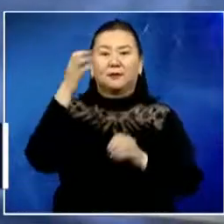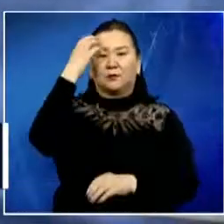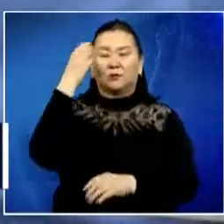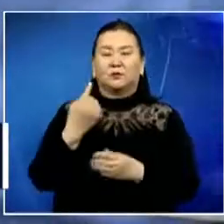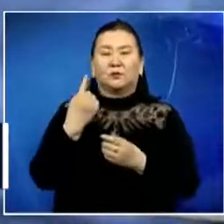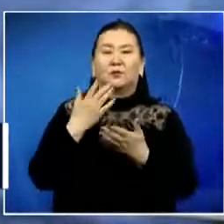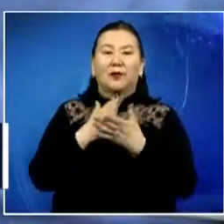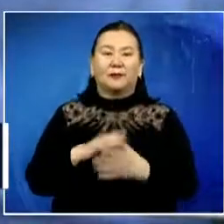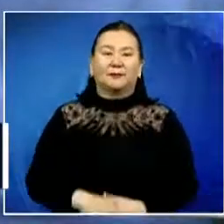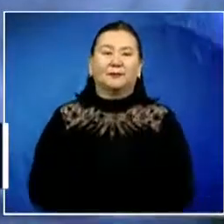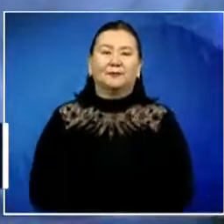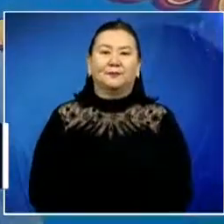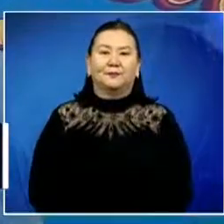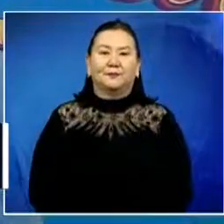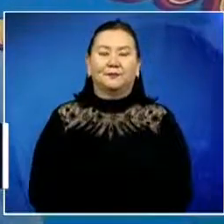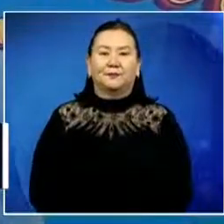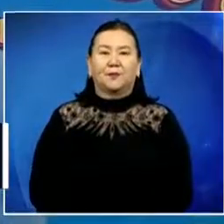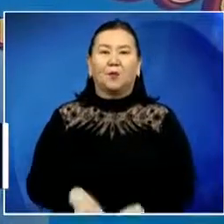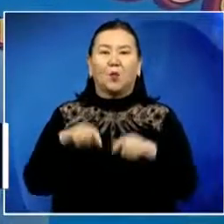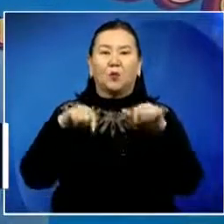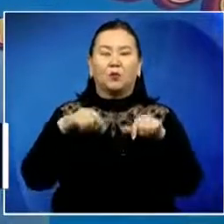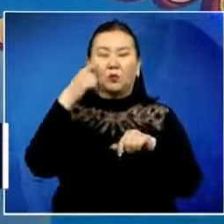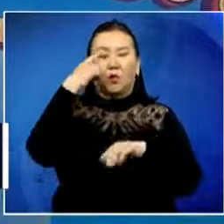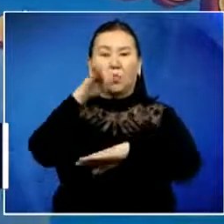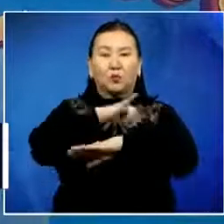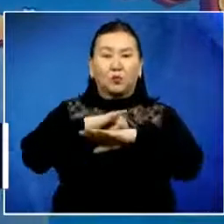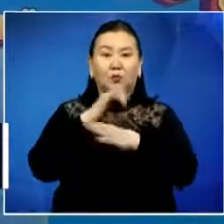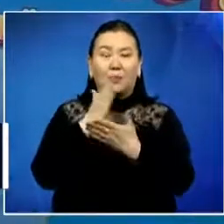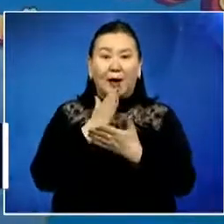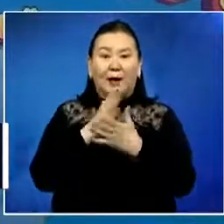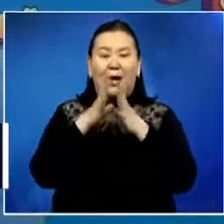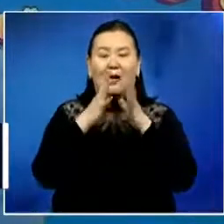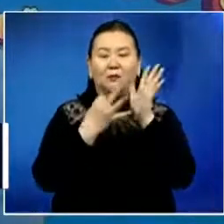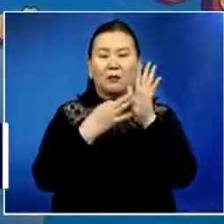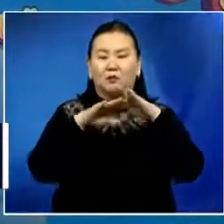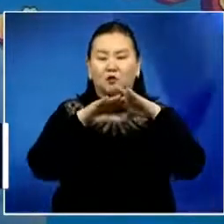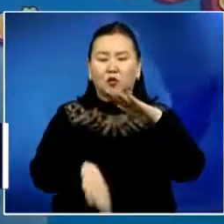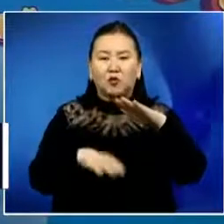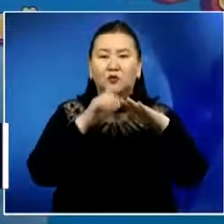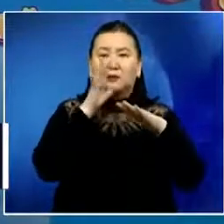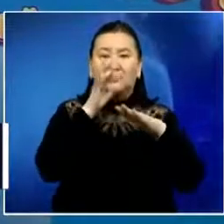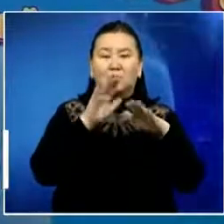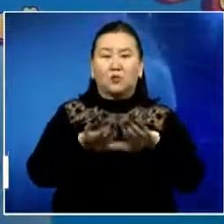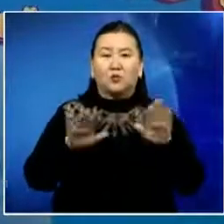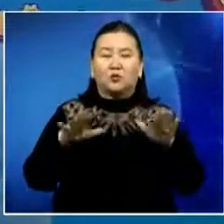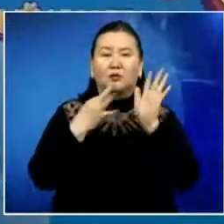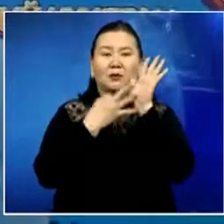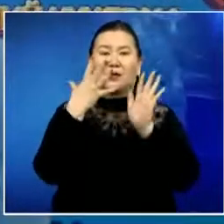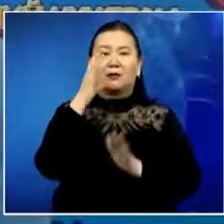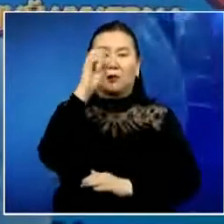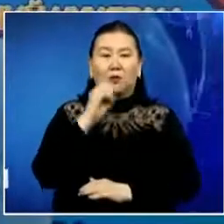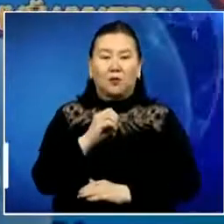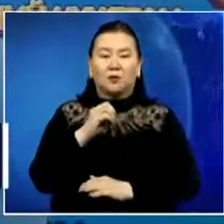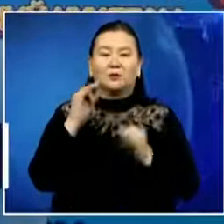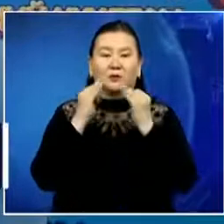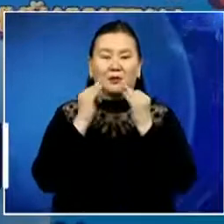гэлээ. За өнөөдөр Монгол улсад байгаа 18-аас доош насны хүүхдүүдийн одоо 85% нь